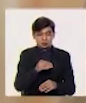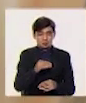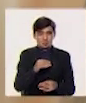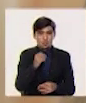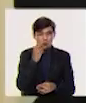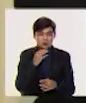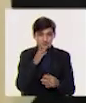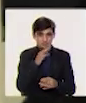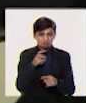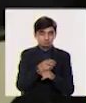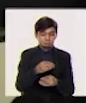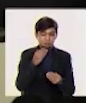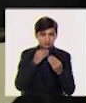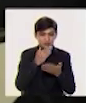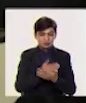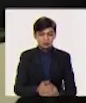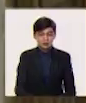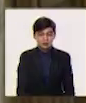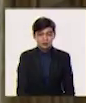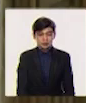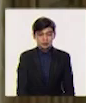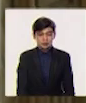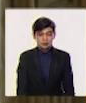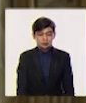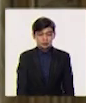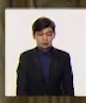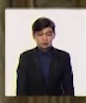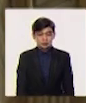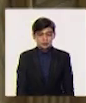түскі астарына отырды. Ерзат Жанатұлы, Санат Иманғалиев, Информбюро, Семей.